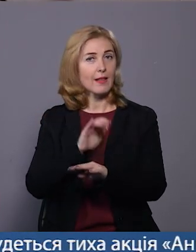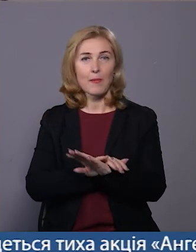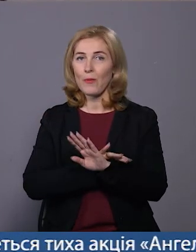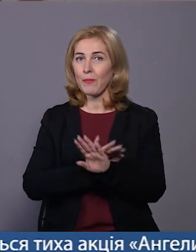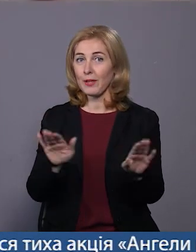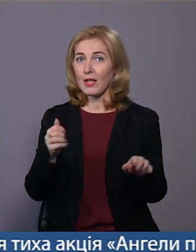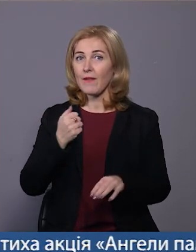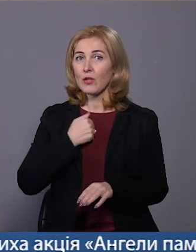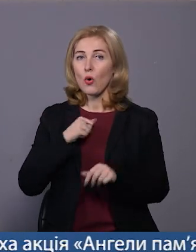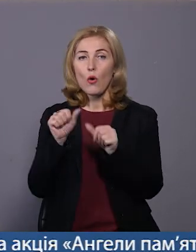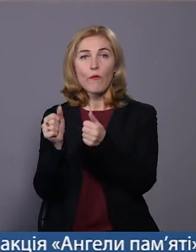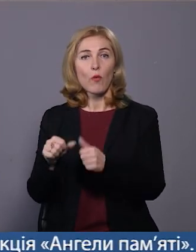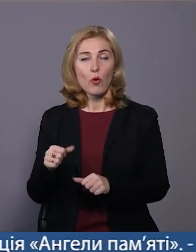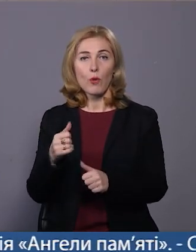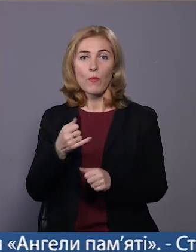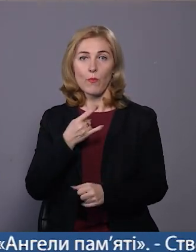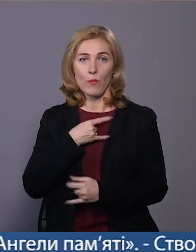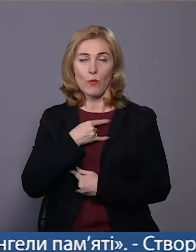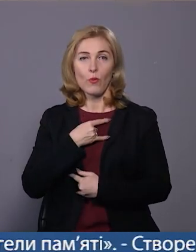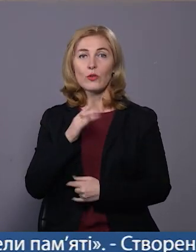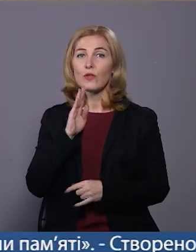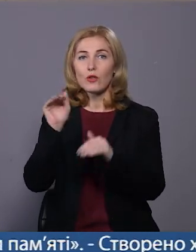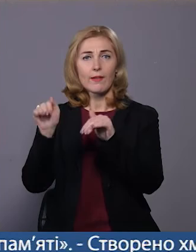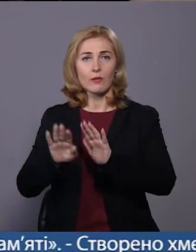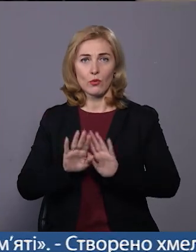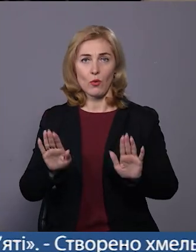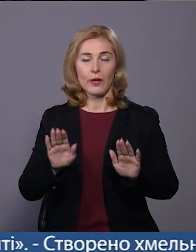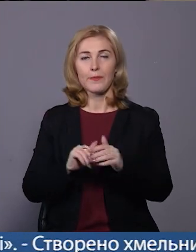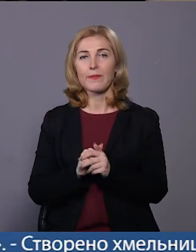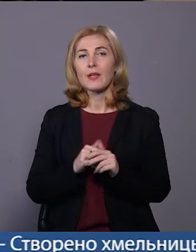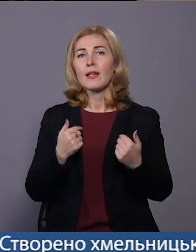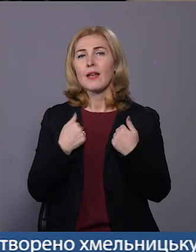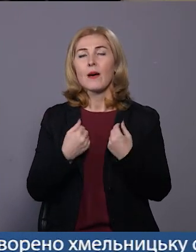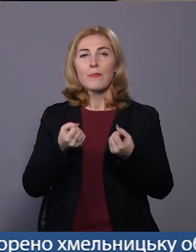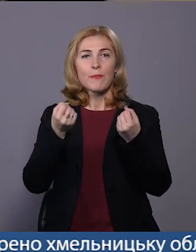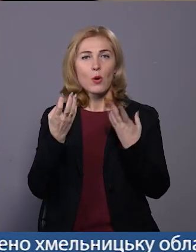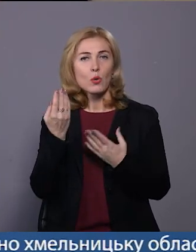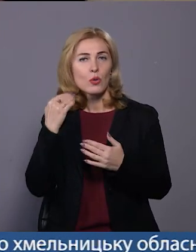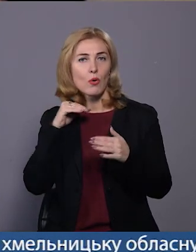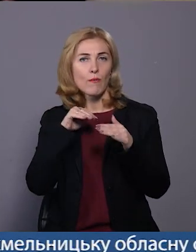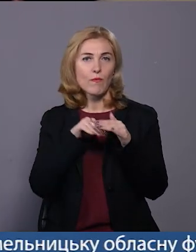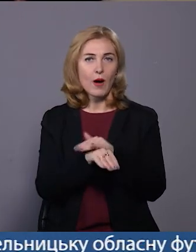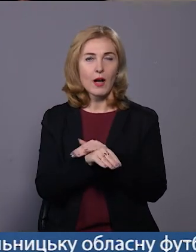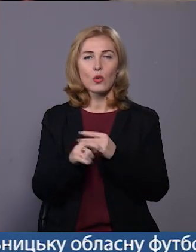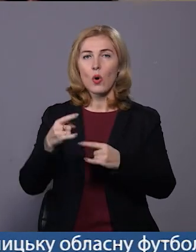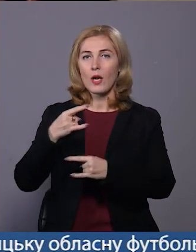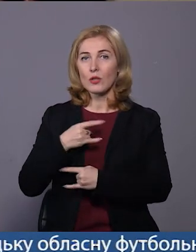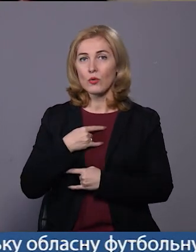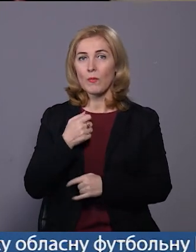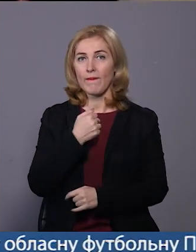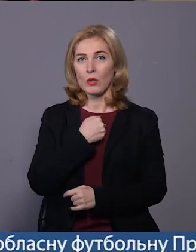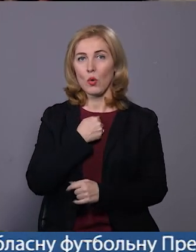форму моя дівчина не чіпає ніколи, тому що це військова форма. Я просто ховаю костюм в військову